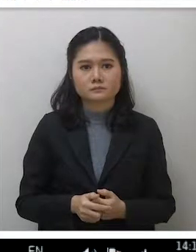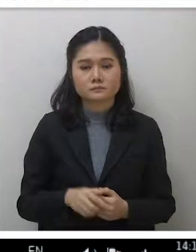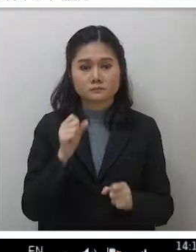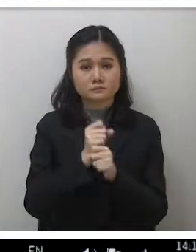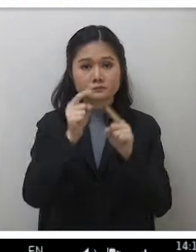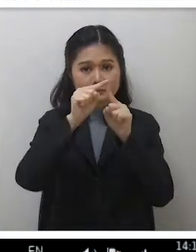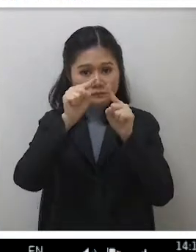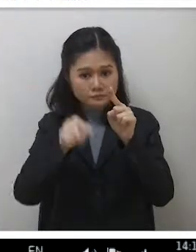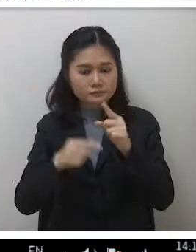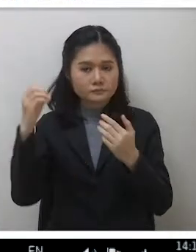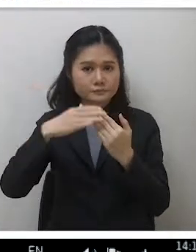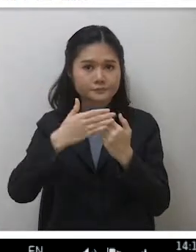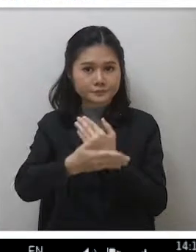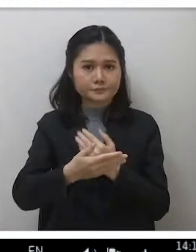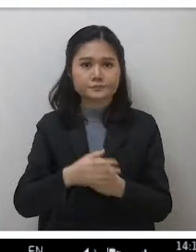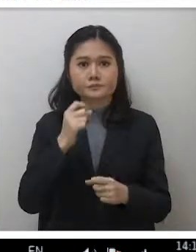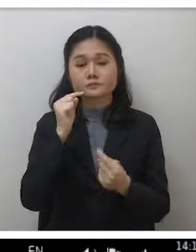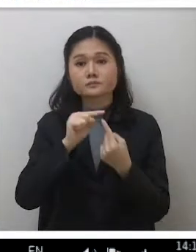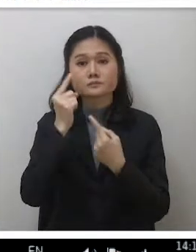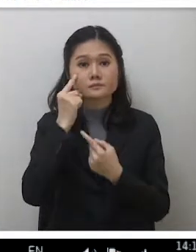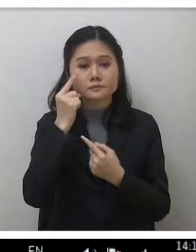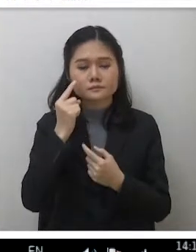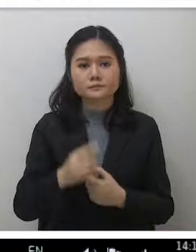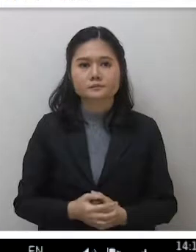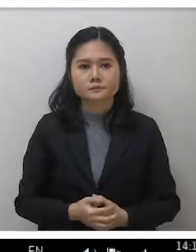ตัดแสงเงาที่ใบหน้าเขา